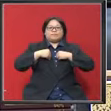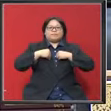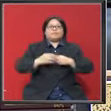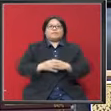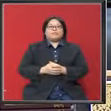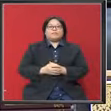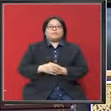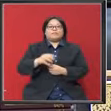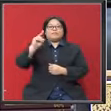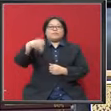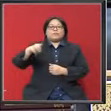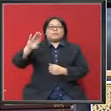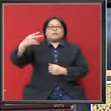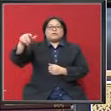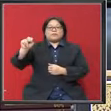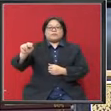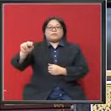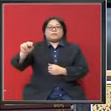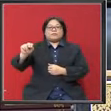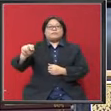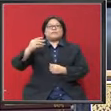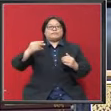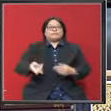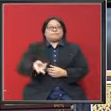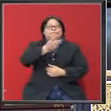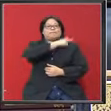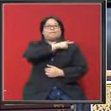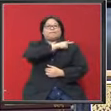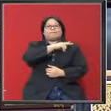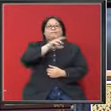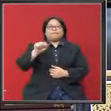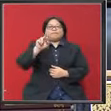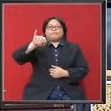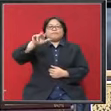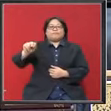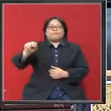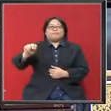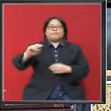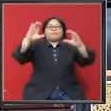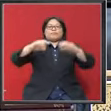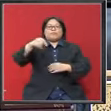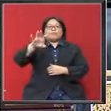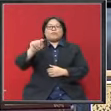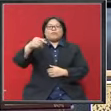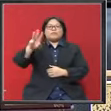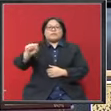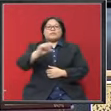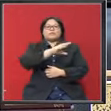supaya mendiang kopra Bahrudin Ramli untuk dinaikkan pangkat kepada Sajen secara pos humas